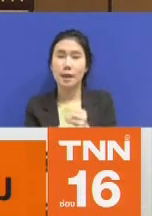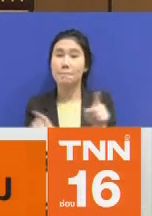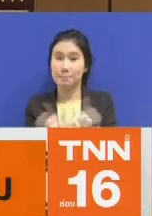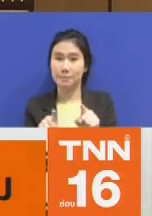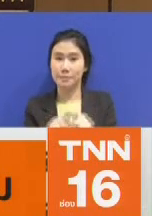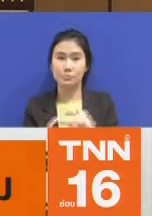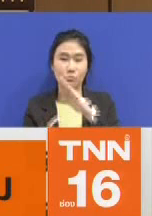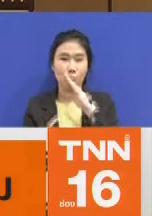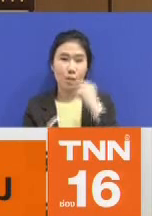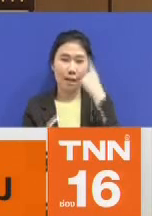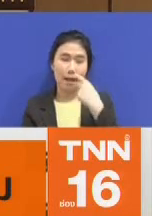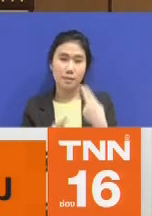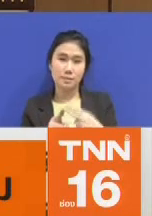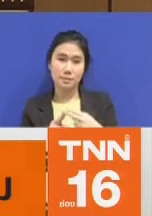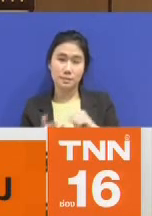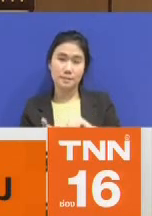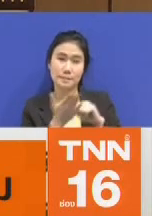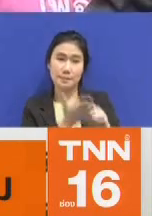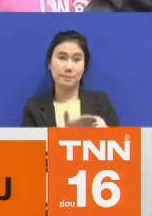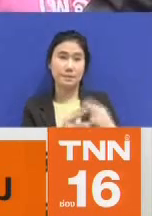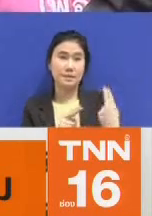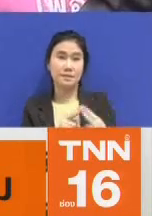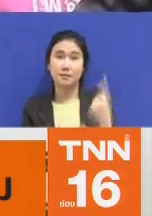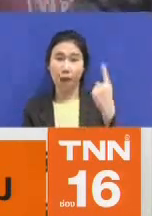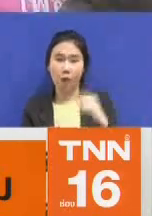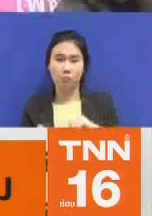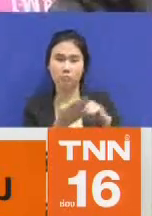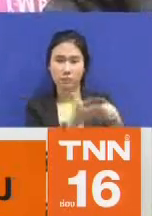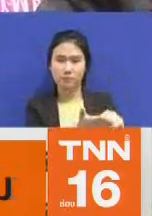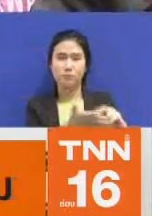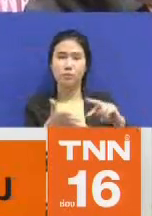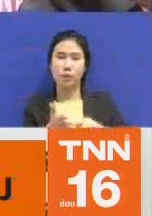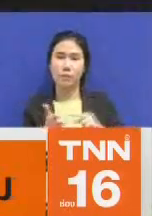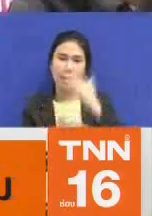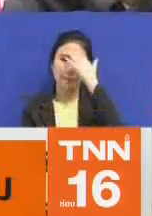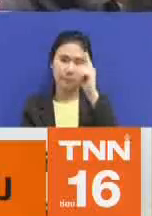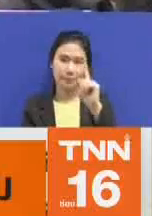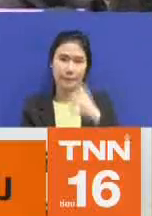ำลังอยู่ระหว่างการรอการนับองค์ประชุมภายในห้องประชุมนะครับ